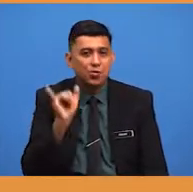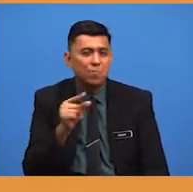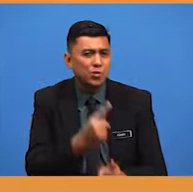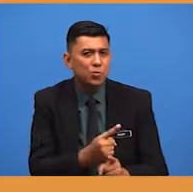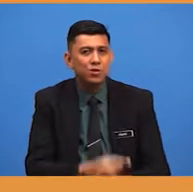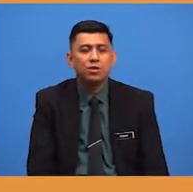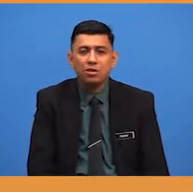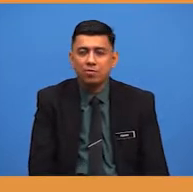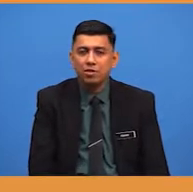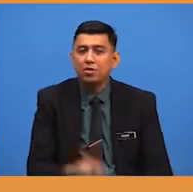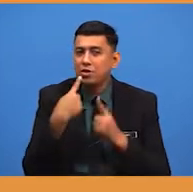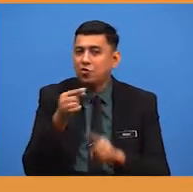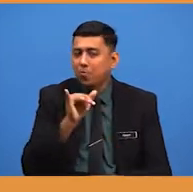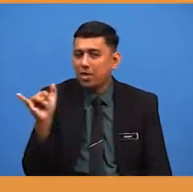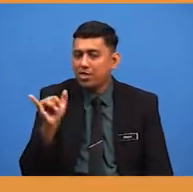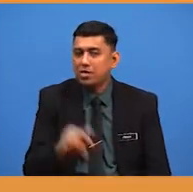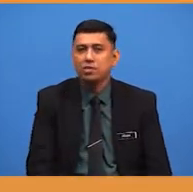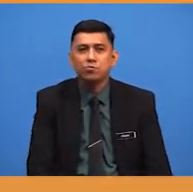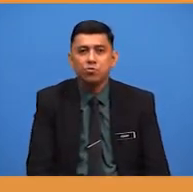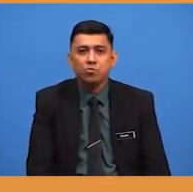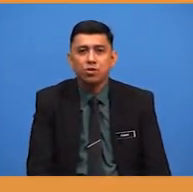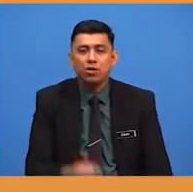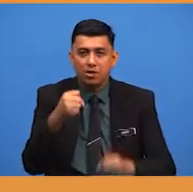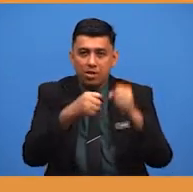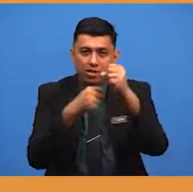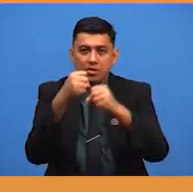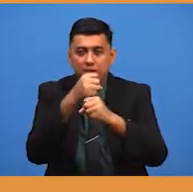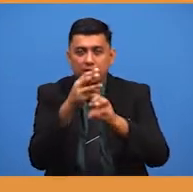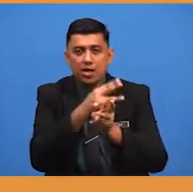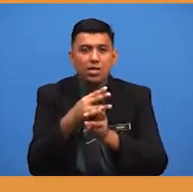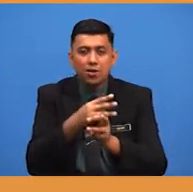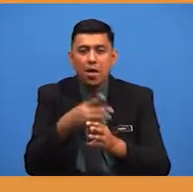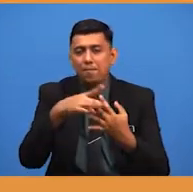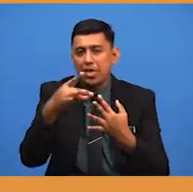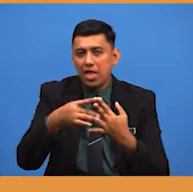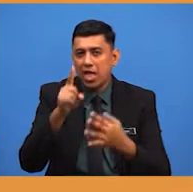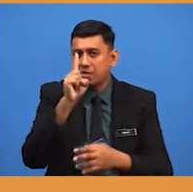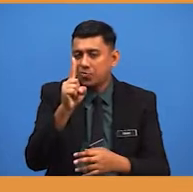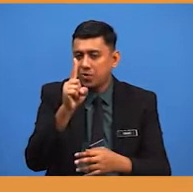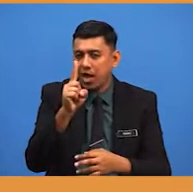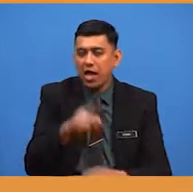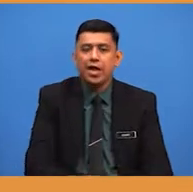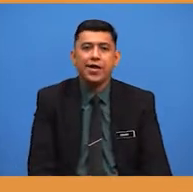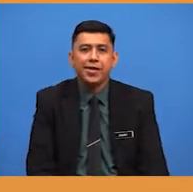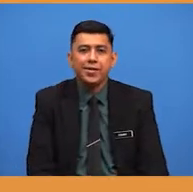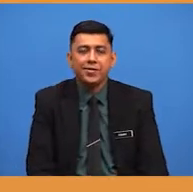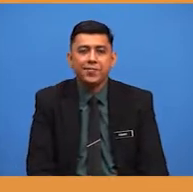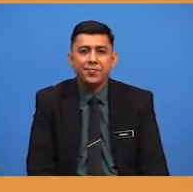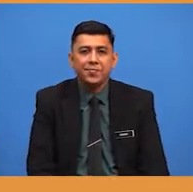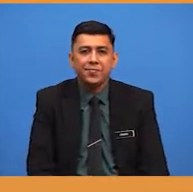Ya, betul. Jawapannya ialah struktur kawalan pilihan tunggal.